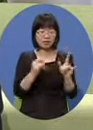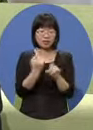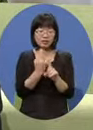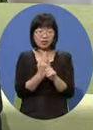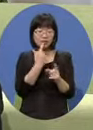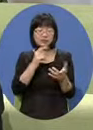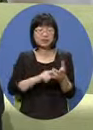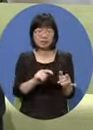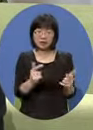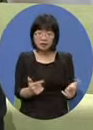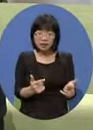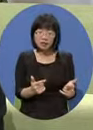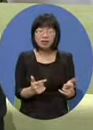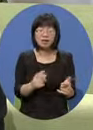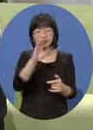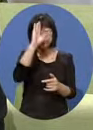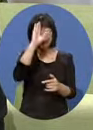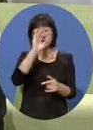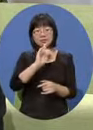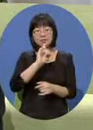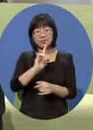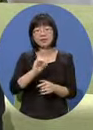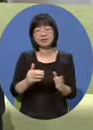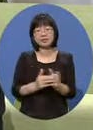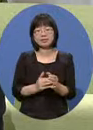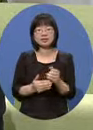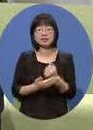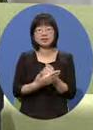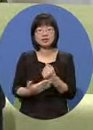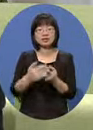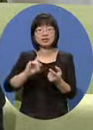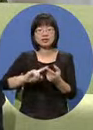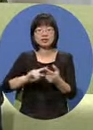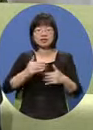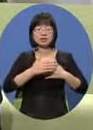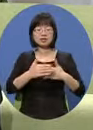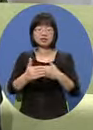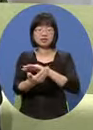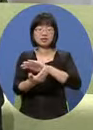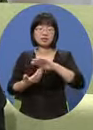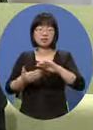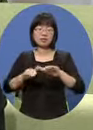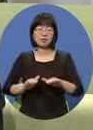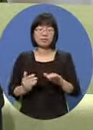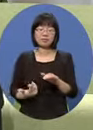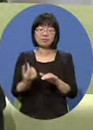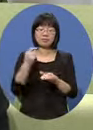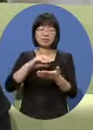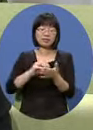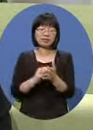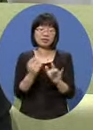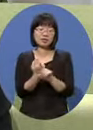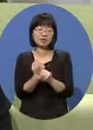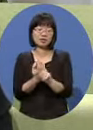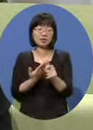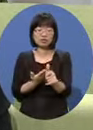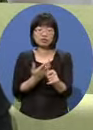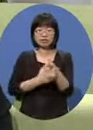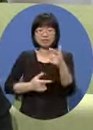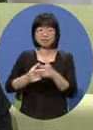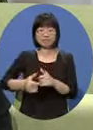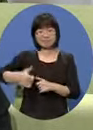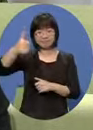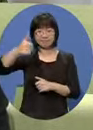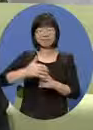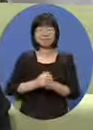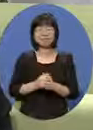어려운 병이다 이렇게까지 생각을 하기 때문에 그렇게 진행이 되기 전에 빨리 적절한 치료를 해주시는 게 좋을 것